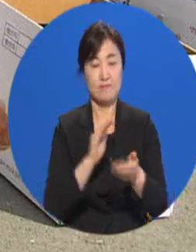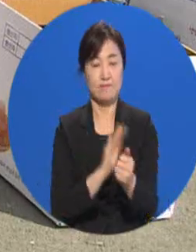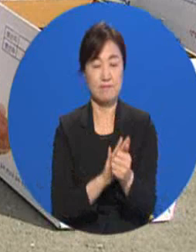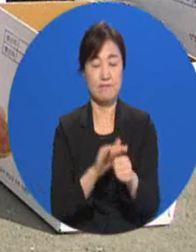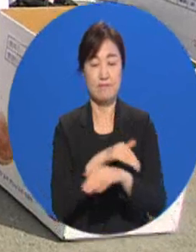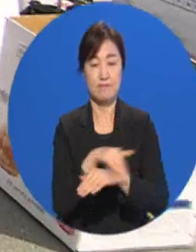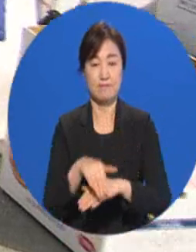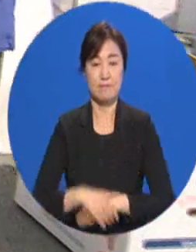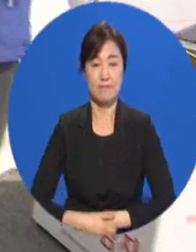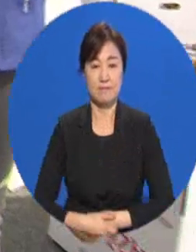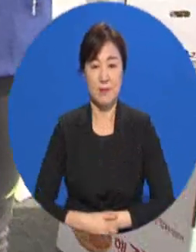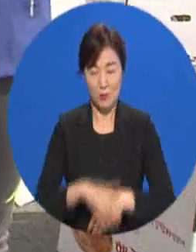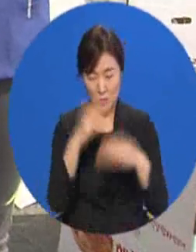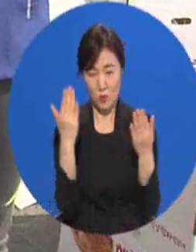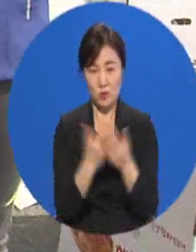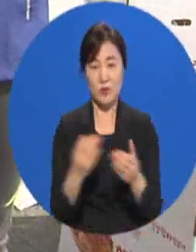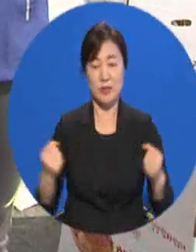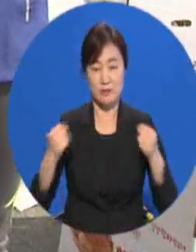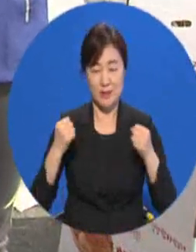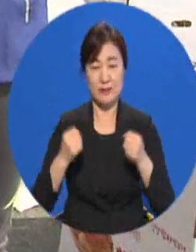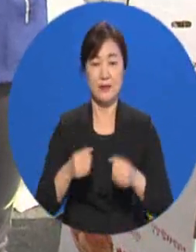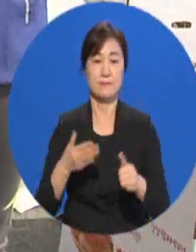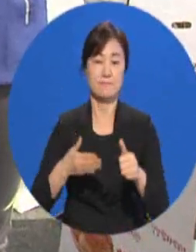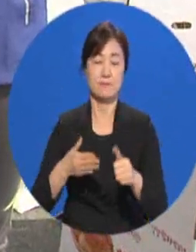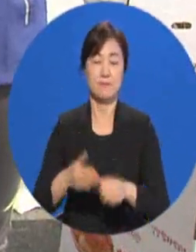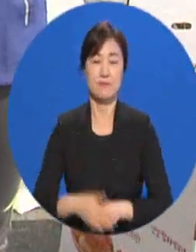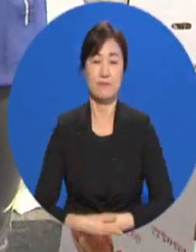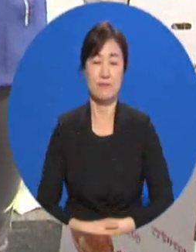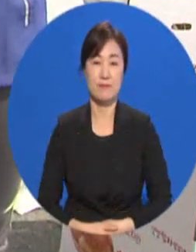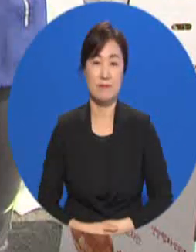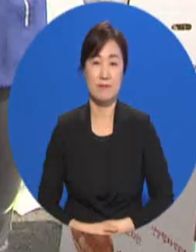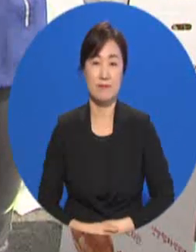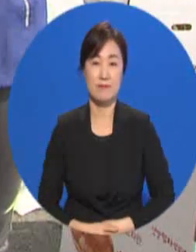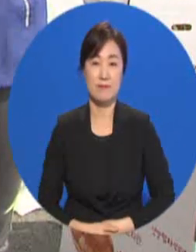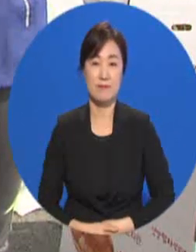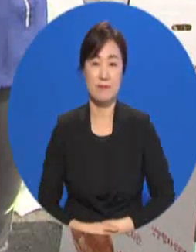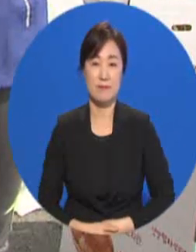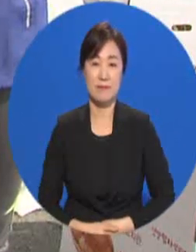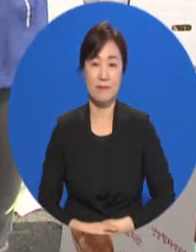모두들 힘내세요. MBC 뉴스 김양훈입니다.